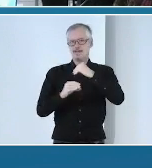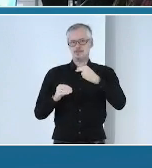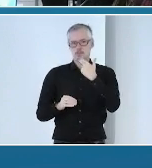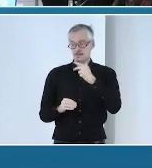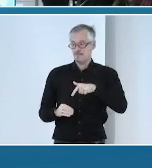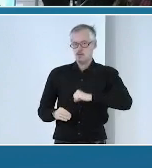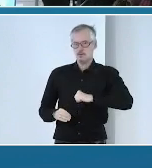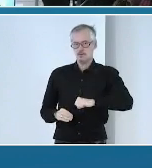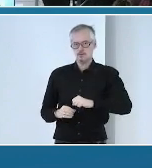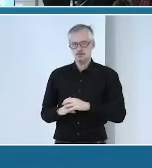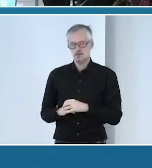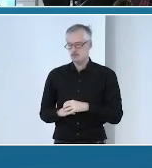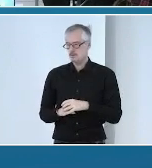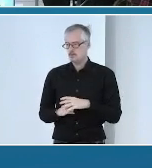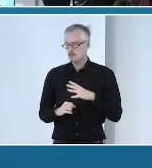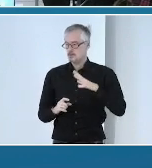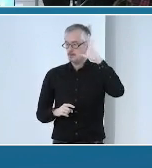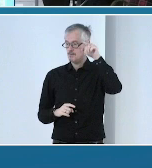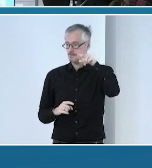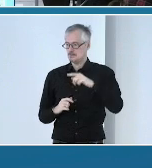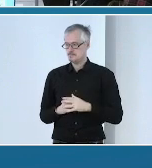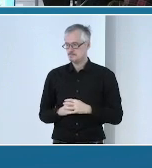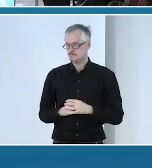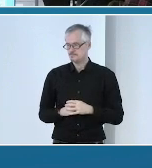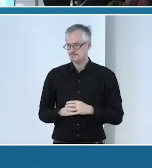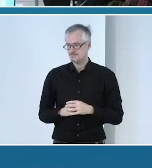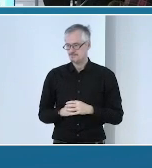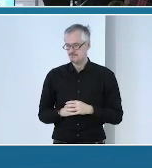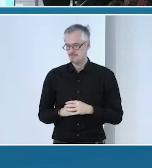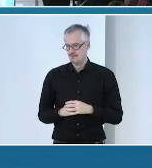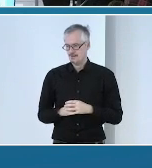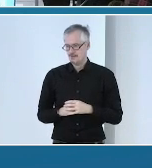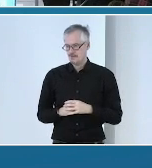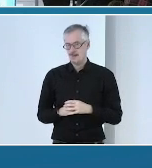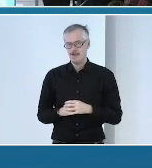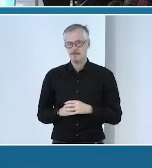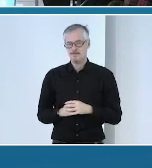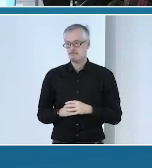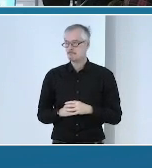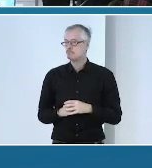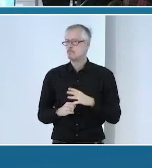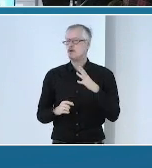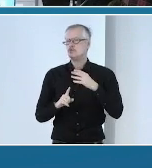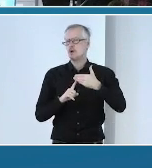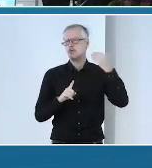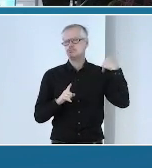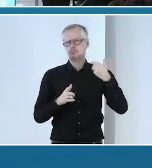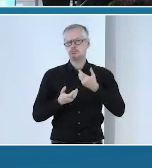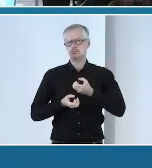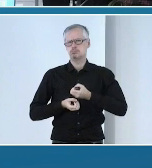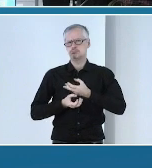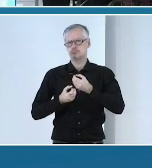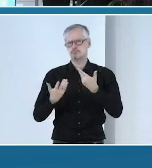vite. Mais alors là, on en a parlé, donc je pense qu'on va passer cette